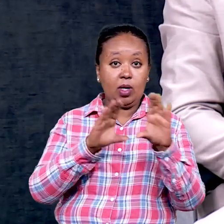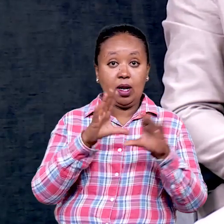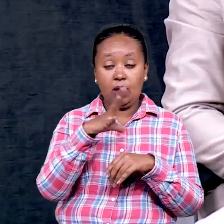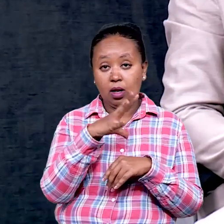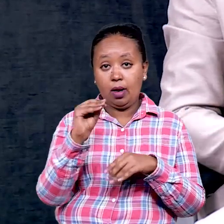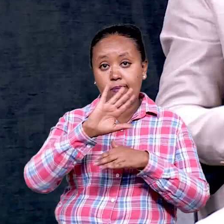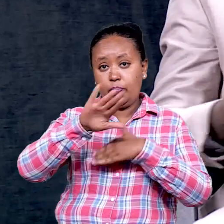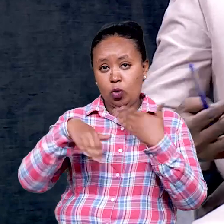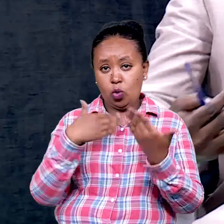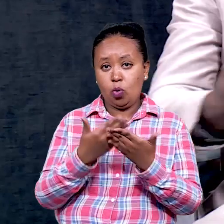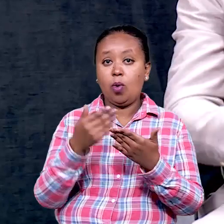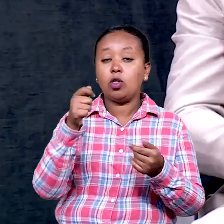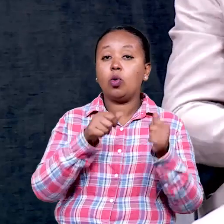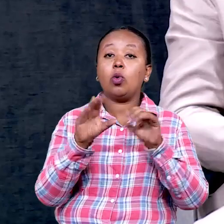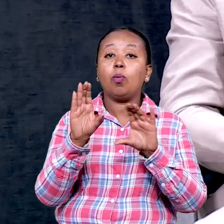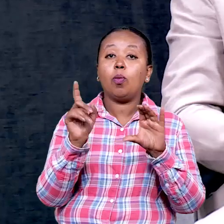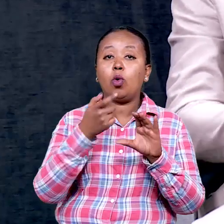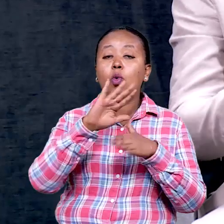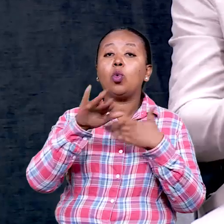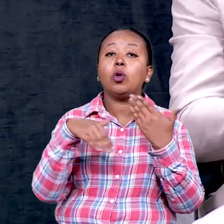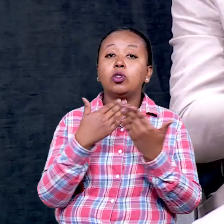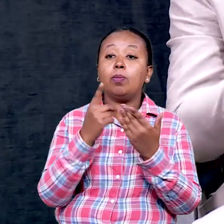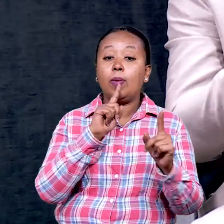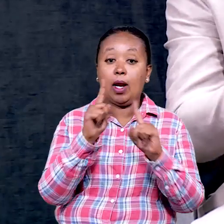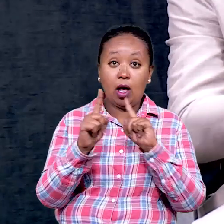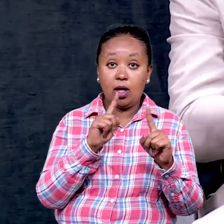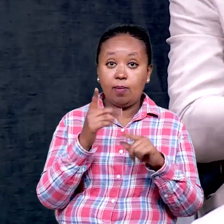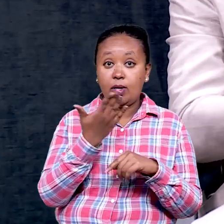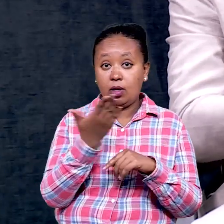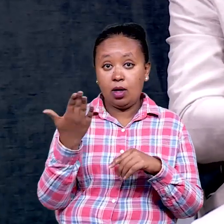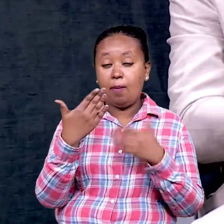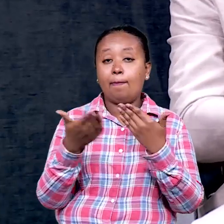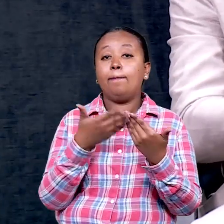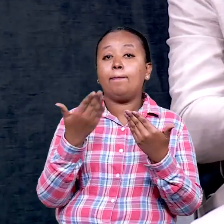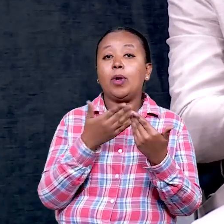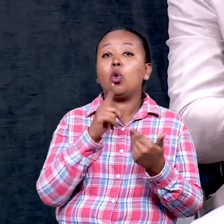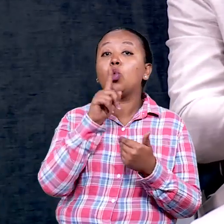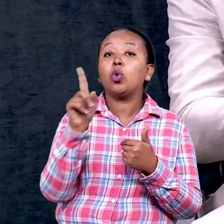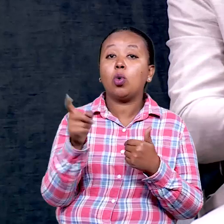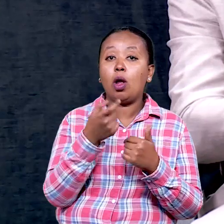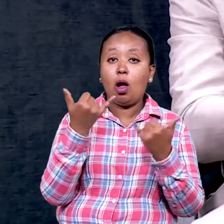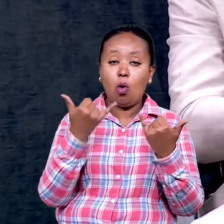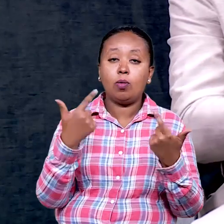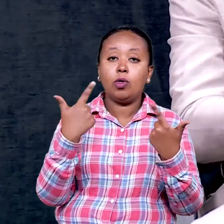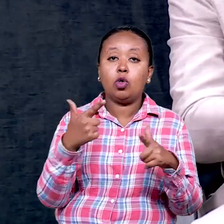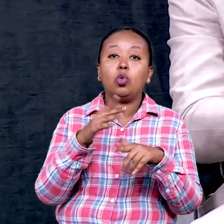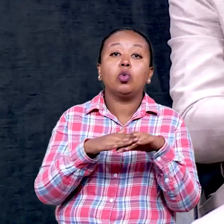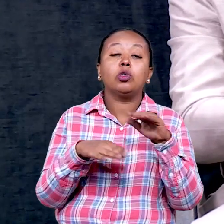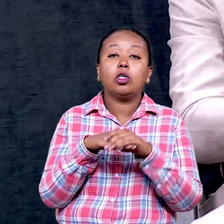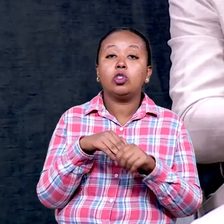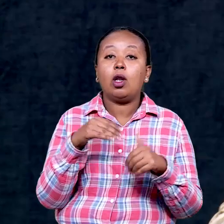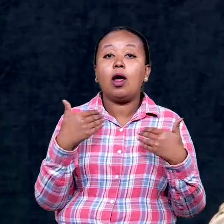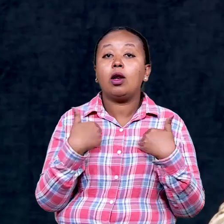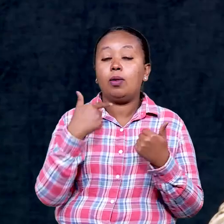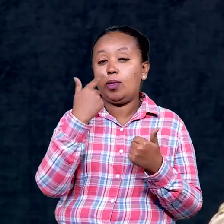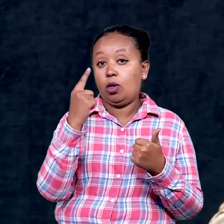መንገድ ቢደረግና የሁሉ ማስተዋጽኦ ቢሆን አሁን ሁላችንም የምንነጋገርበት እንትን በቀላሉ እውን ይሆናል። አሁንም እድሉ እጃችን